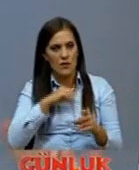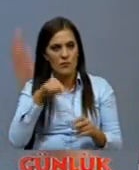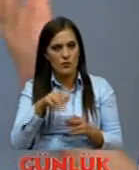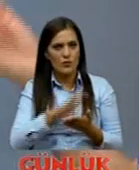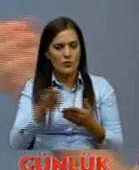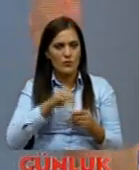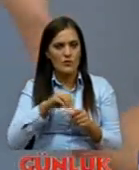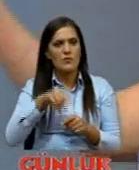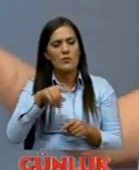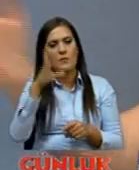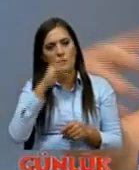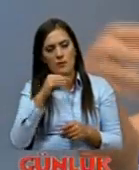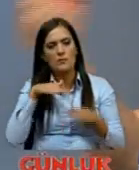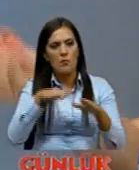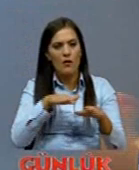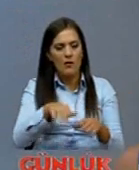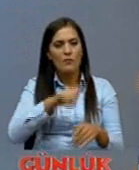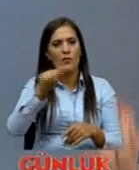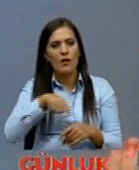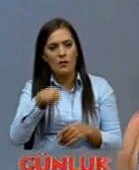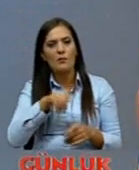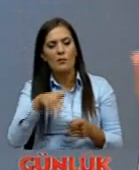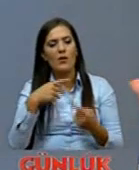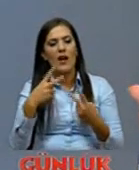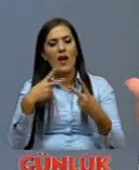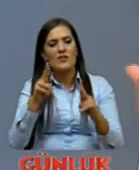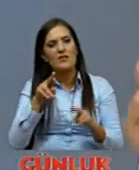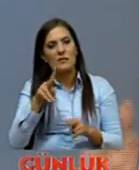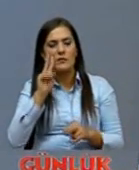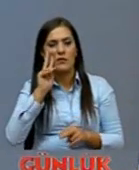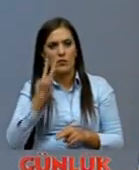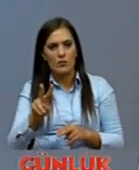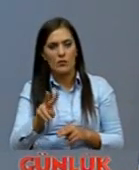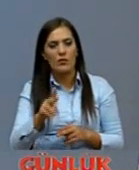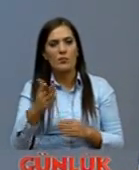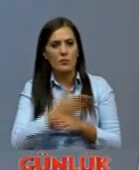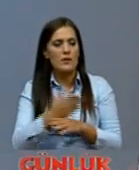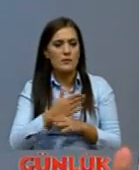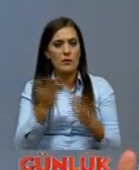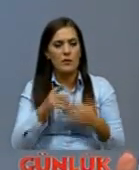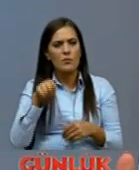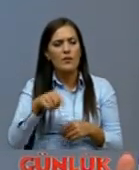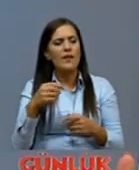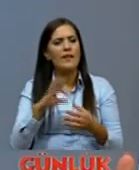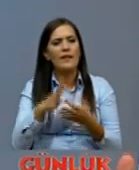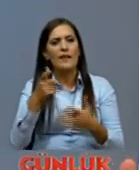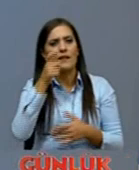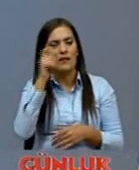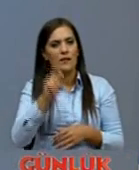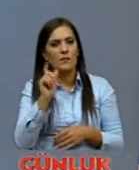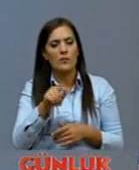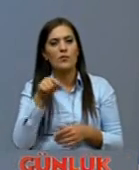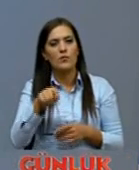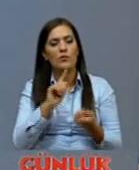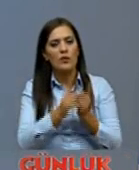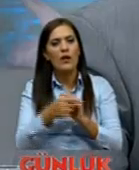bu durumda. Gerçi bu pastalarımız, böreklerimiz, muhallebilerimiz bunlar açık gibi duran ürünler ama burada nelere dikkat edeceğiz?